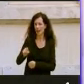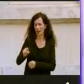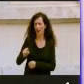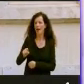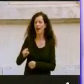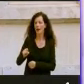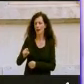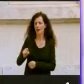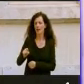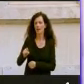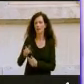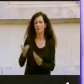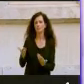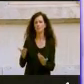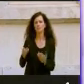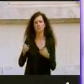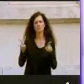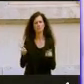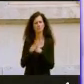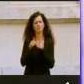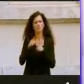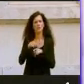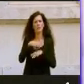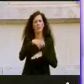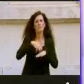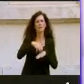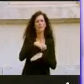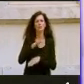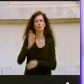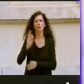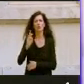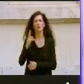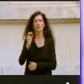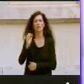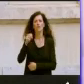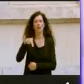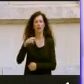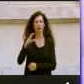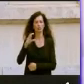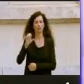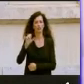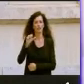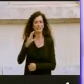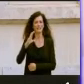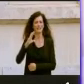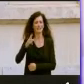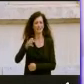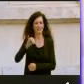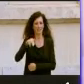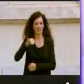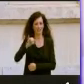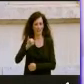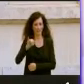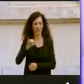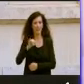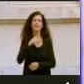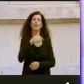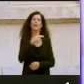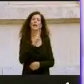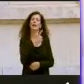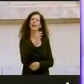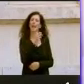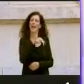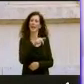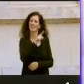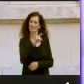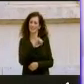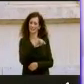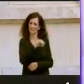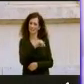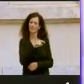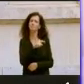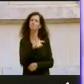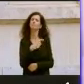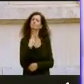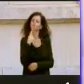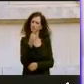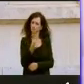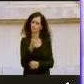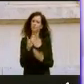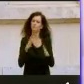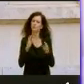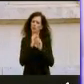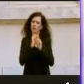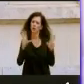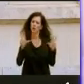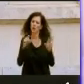sia il ministro franceschini in un'intervista che matteo renzi hanno accennato al progetto del